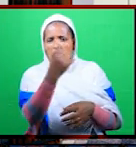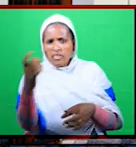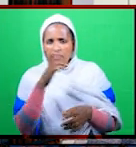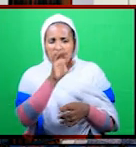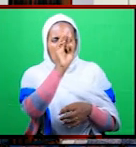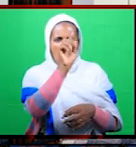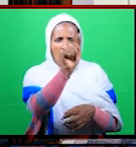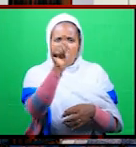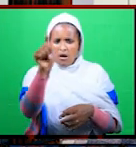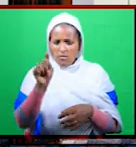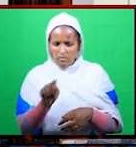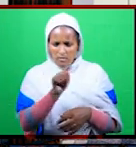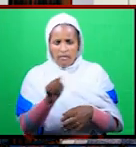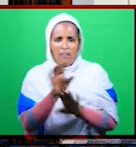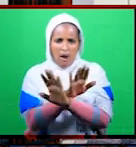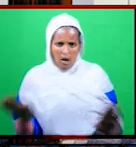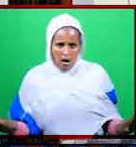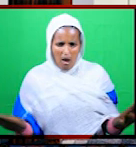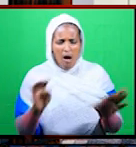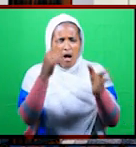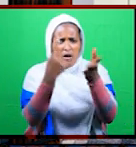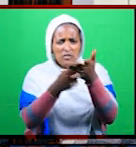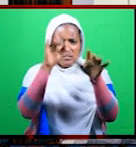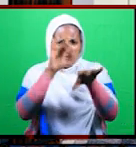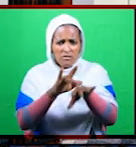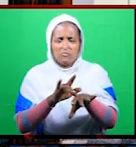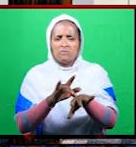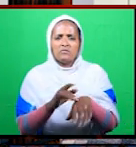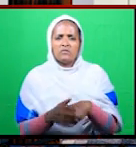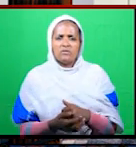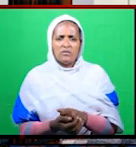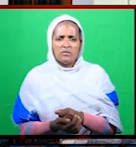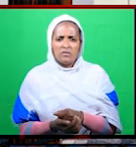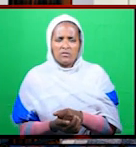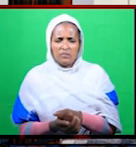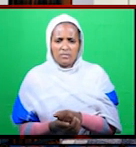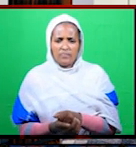አታመንዝር አታመንዝር አራት ነጥብ ውስጥ የሚገባ ነው እና ስለዚህ